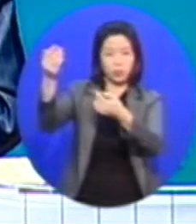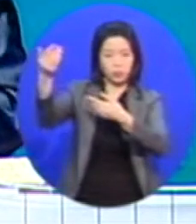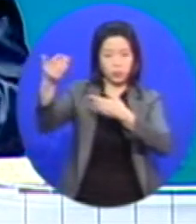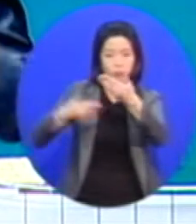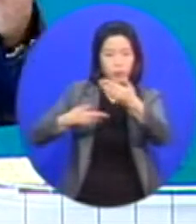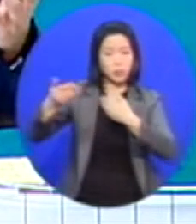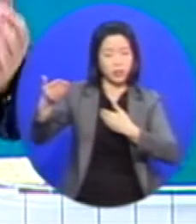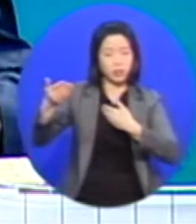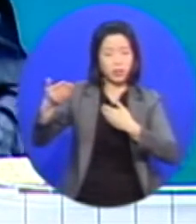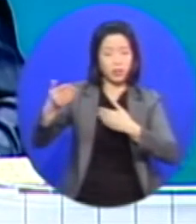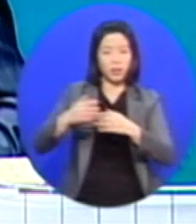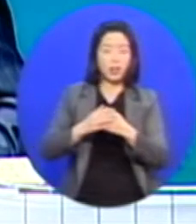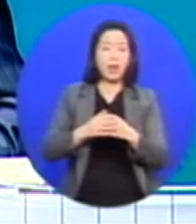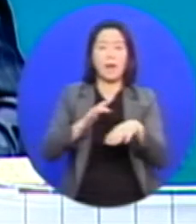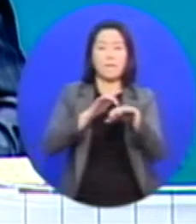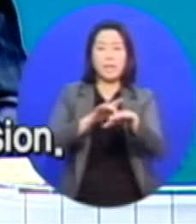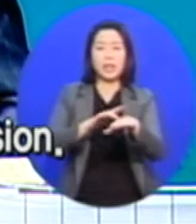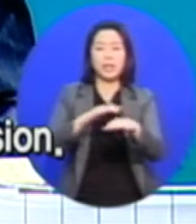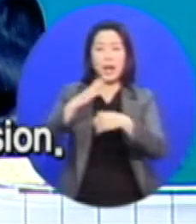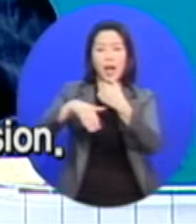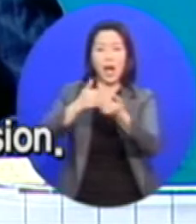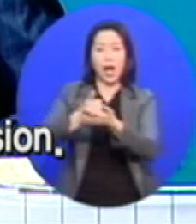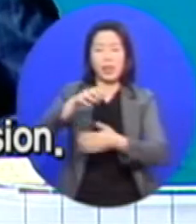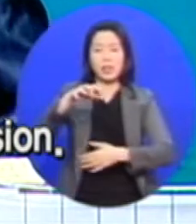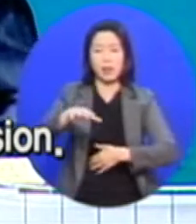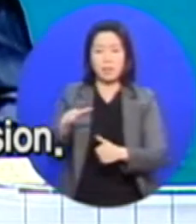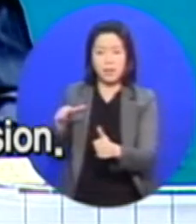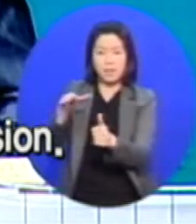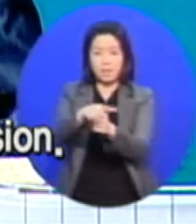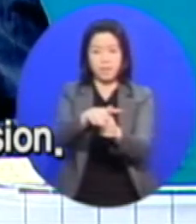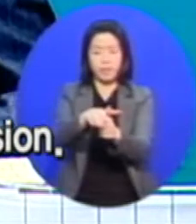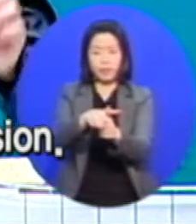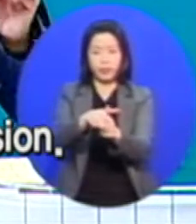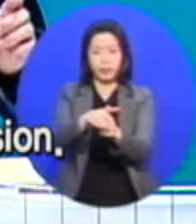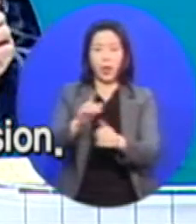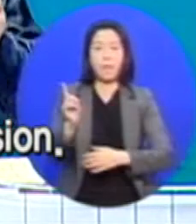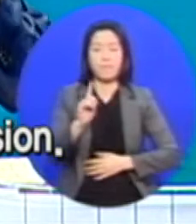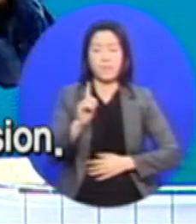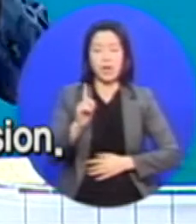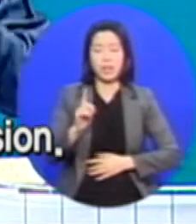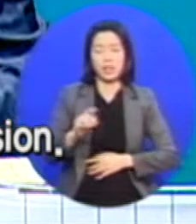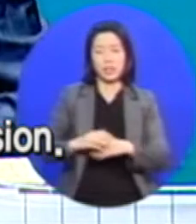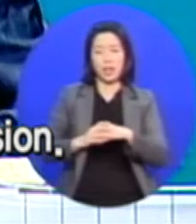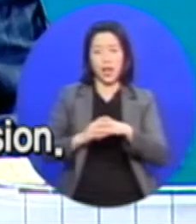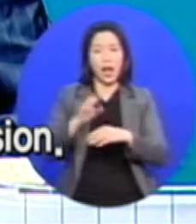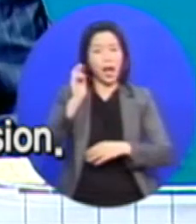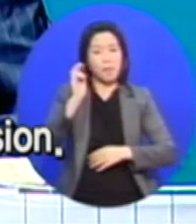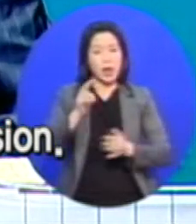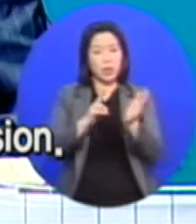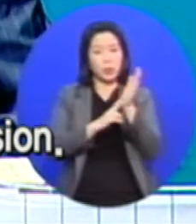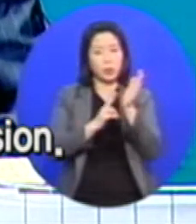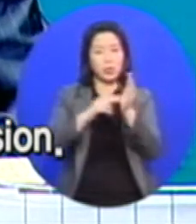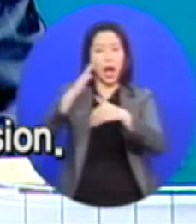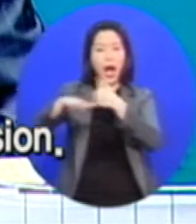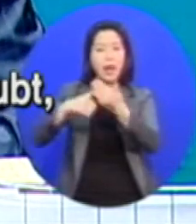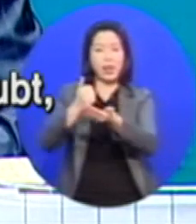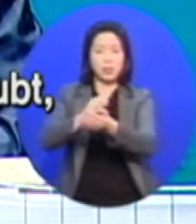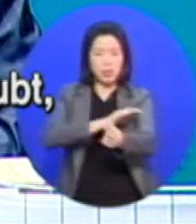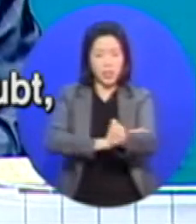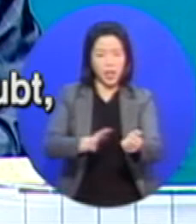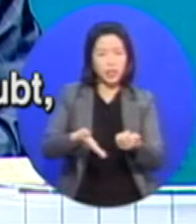하나님 앞에 참수 합니다요 불 뭐라고 참수 하냐면 하나님이 잘 해주시니까 하나님을 잘 믿는 거잖아요